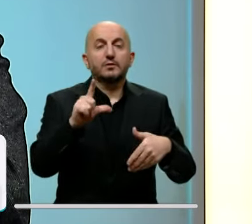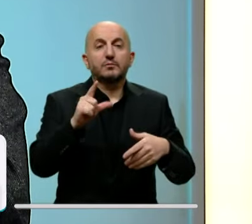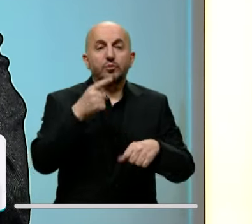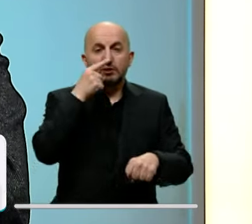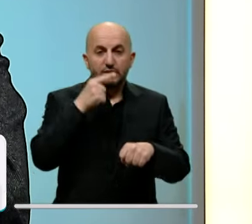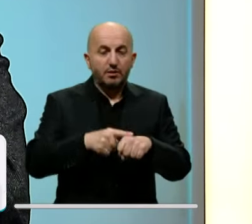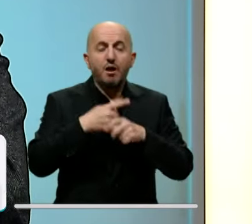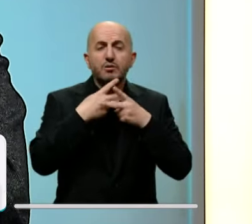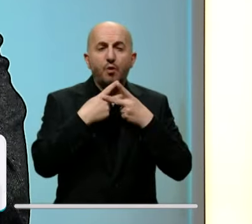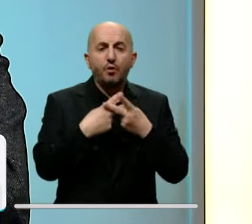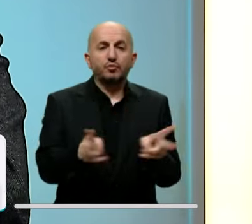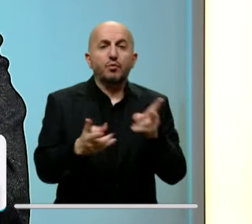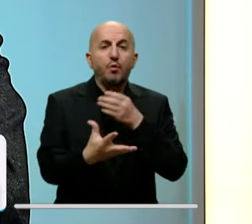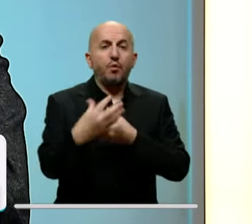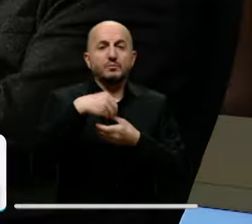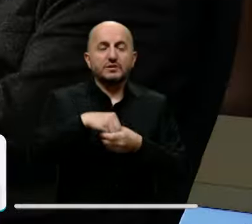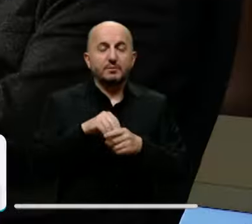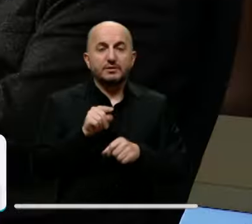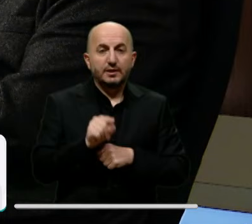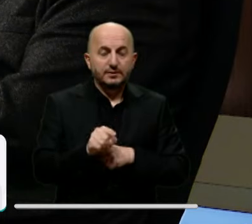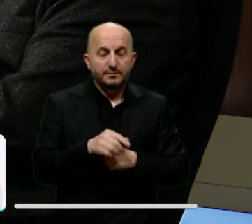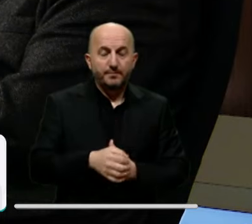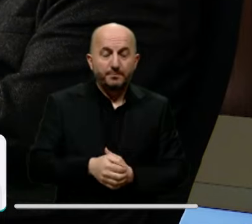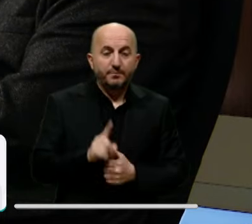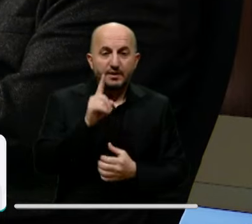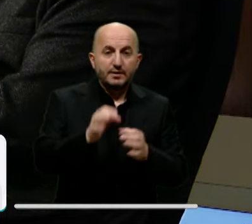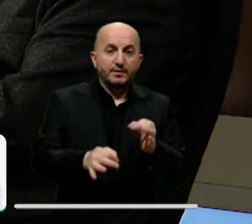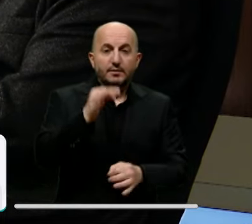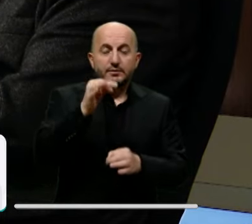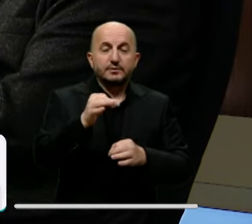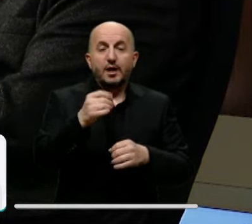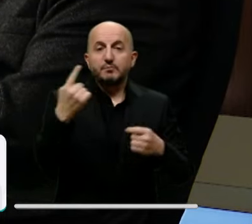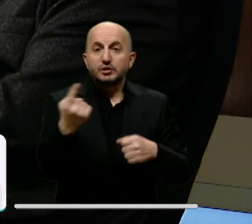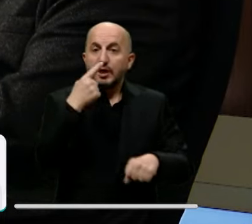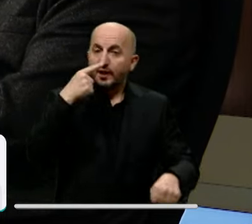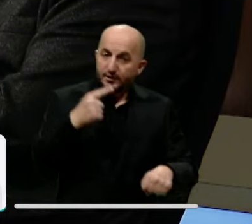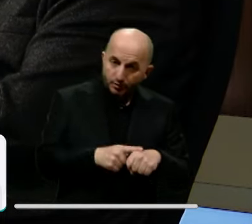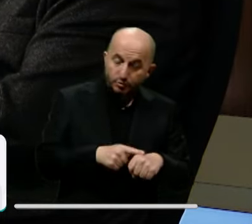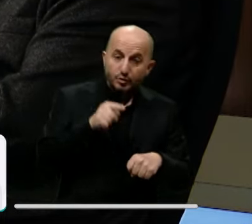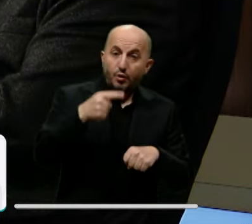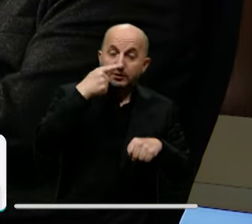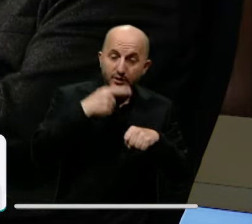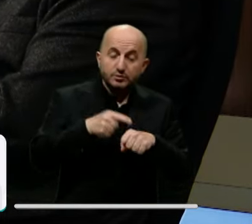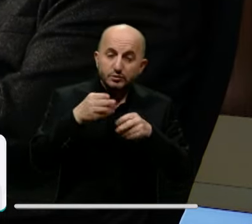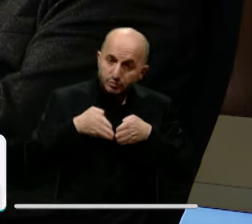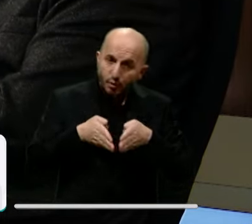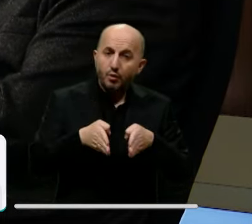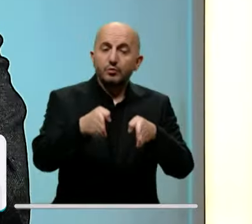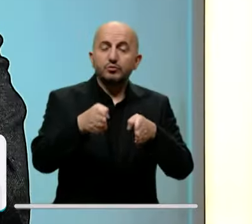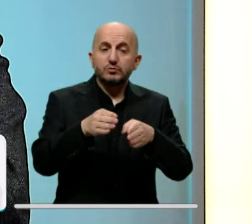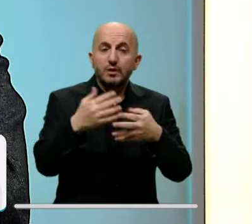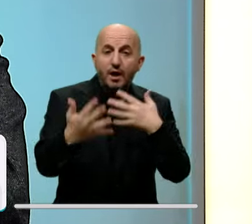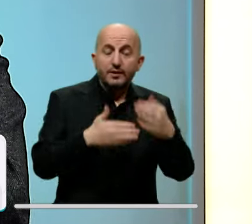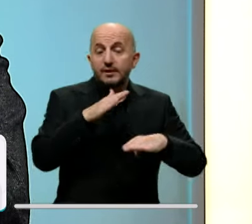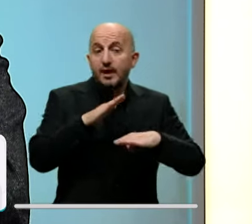inanç özgürlüğü kapsamındadır eee bir kimse bir şeye inanıyorsa o inancı doğrultusunda